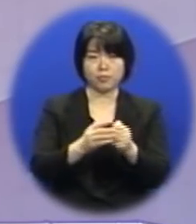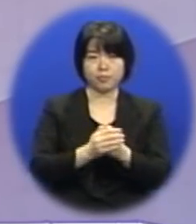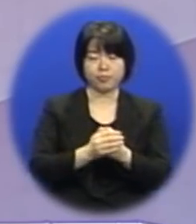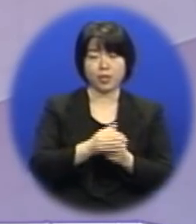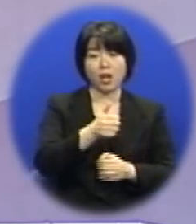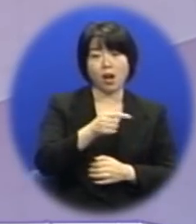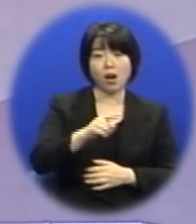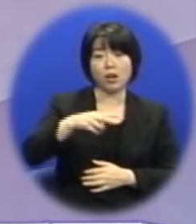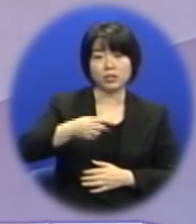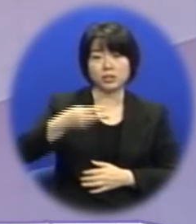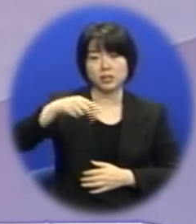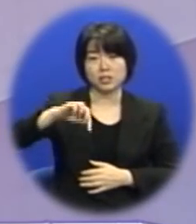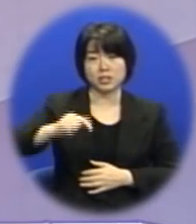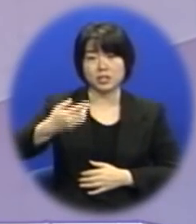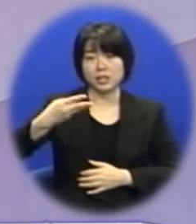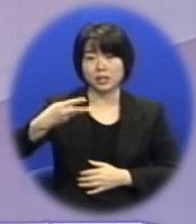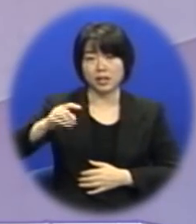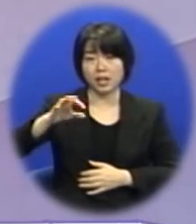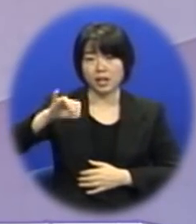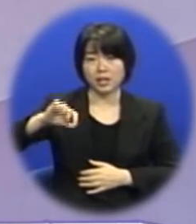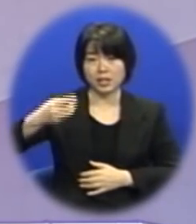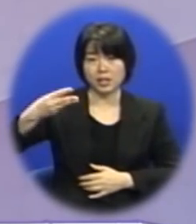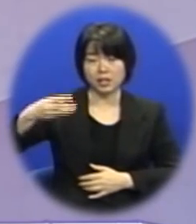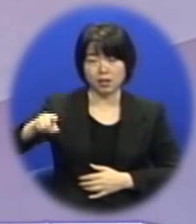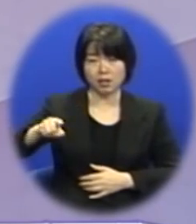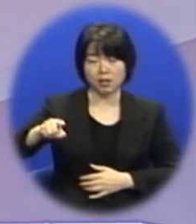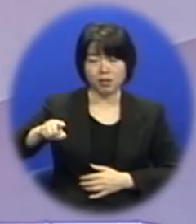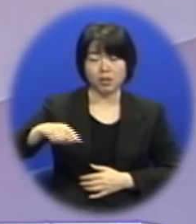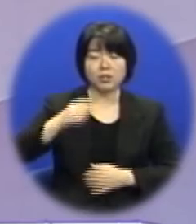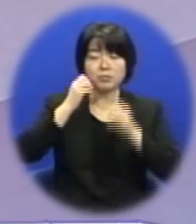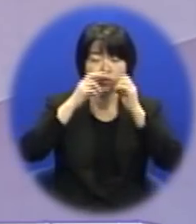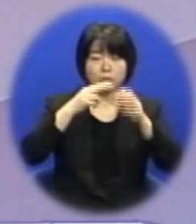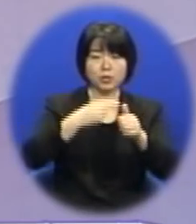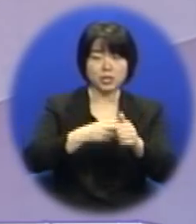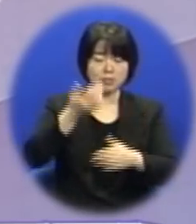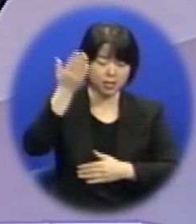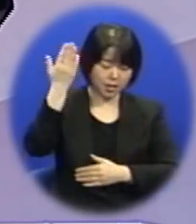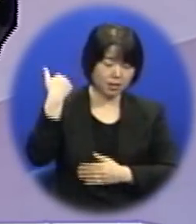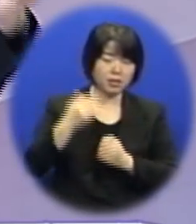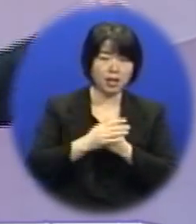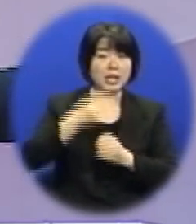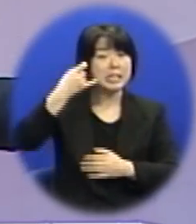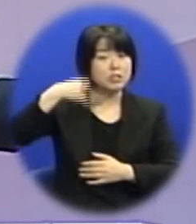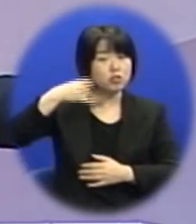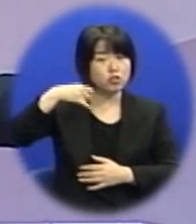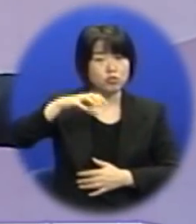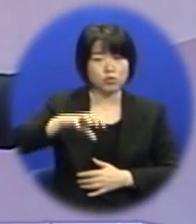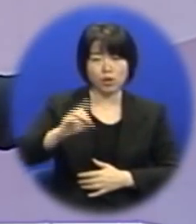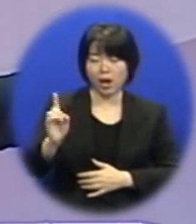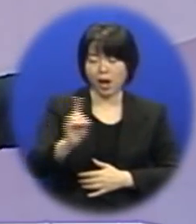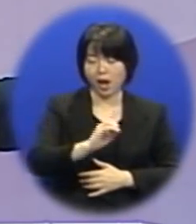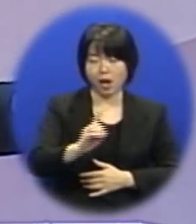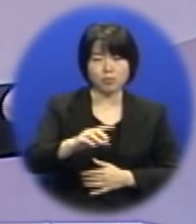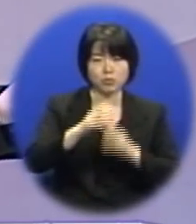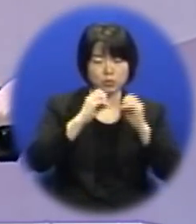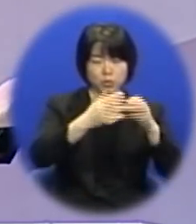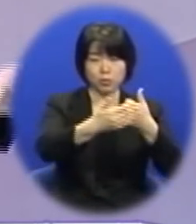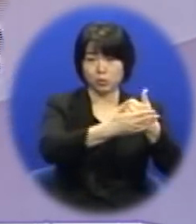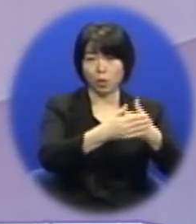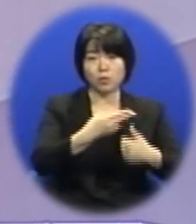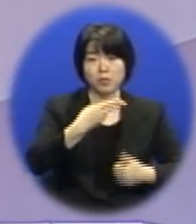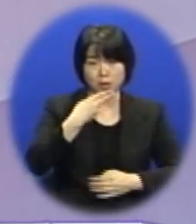허드슨 테일러 선교사님이 그 옛날에 중국으로 아무 도움도, 선교비 지원도